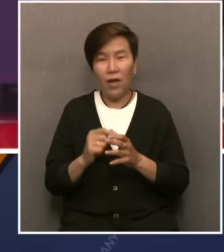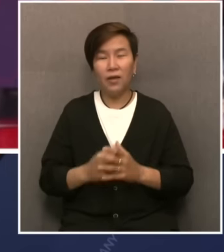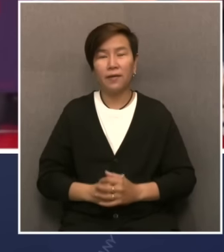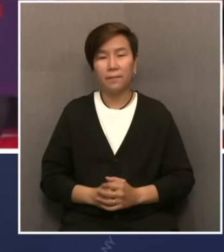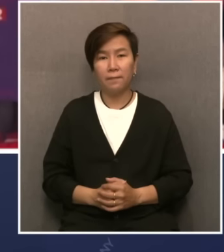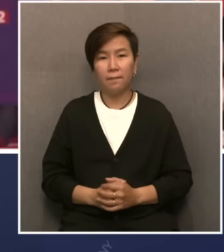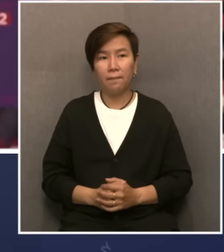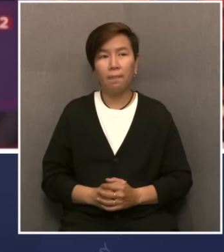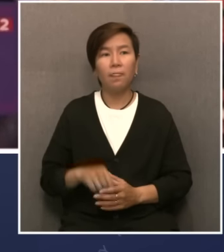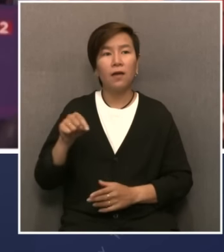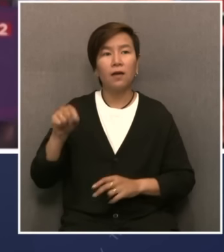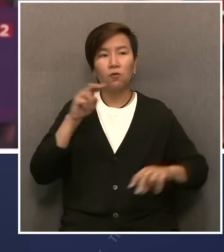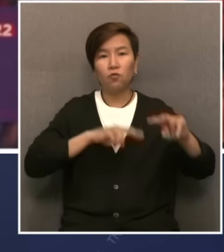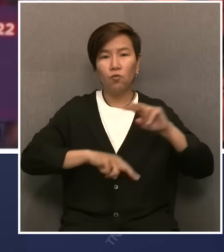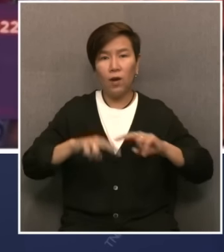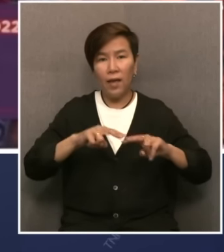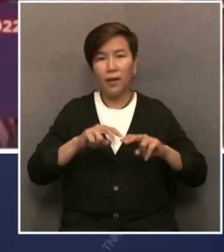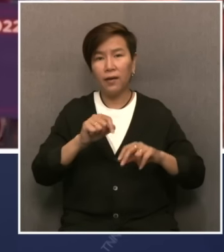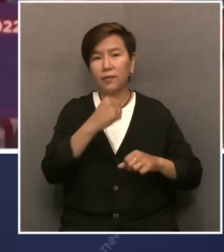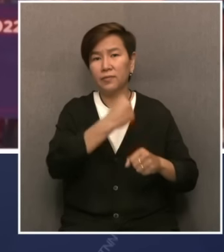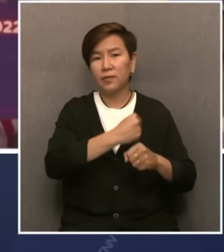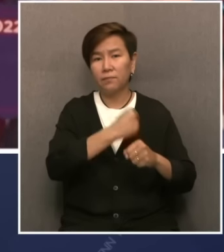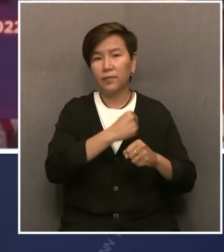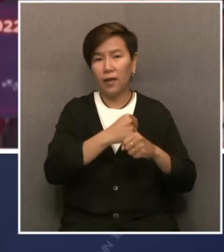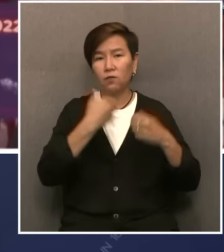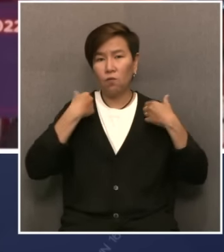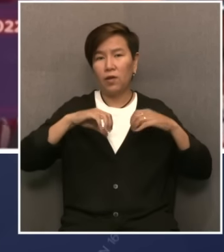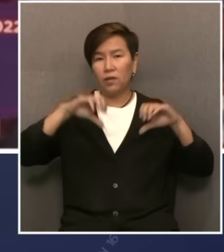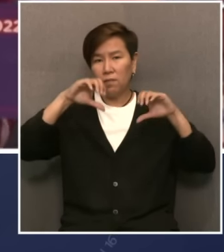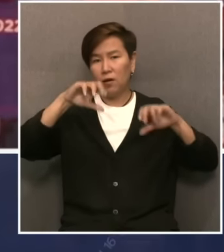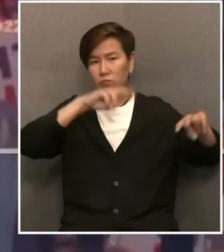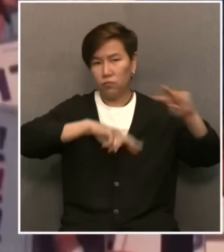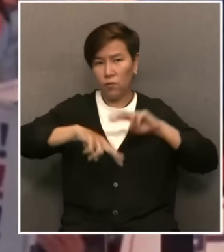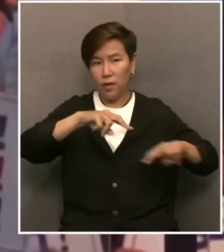จะเป็นหน่วยงานที่มาดูแลประสิทธิภาพการทำงานของรัฐบาลนั่นเองครับ